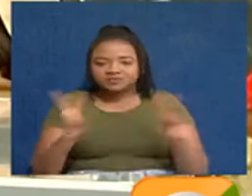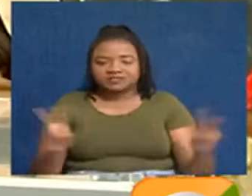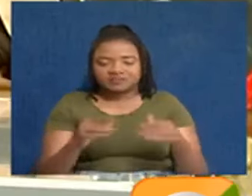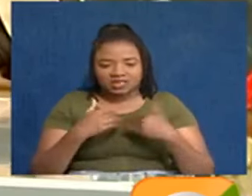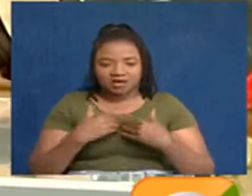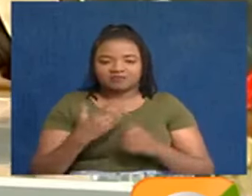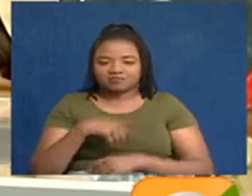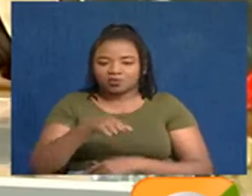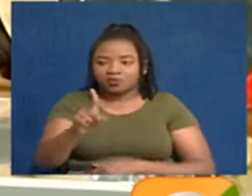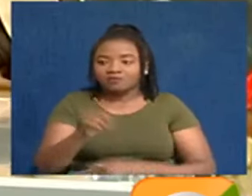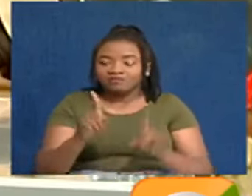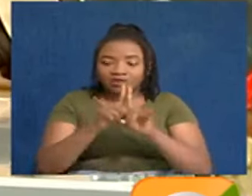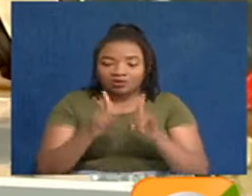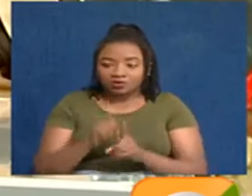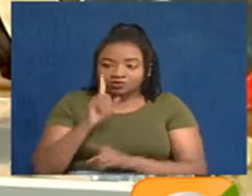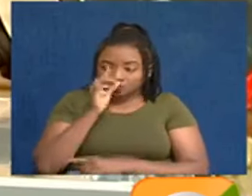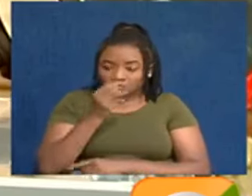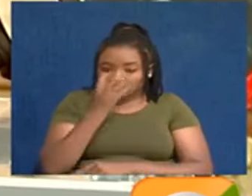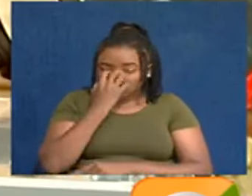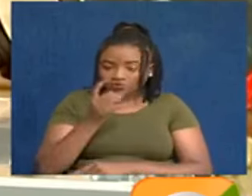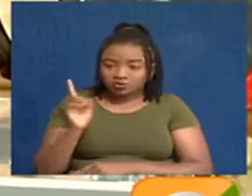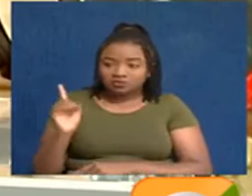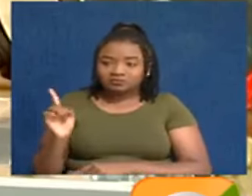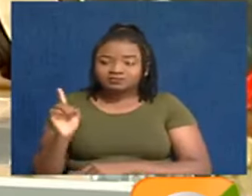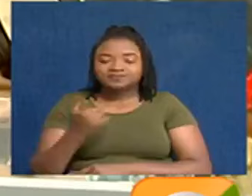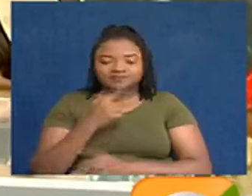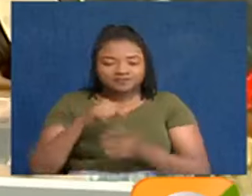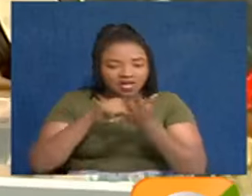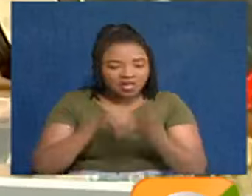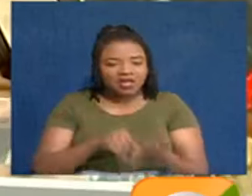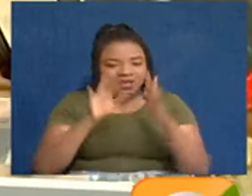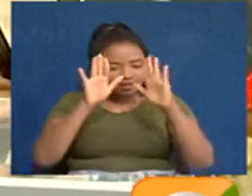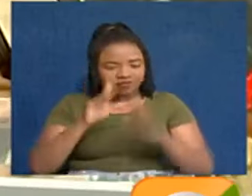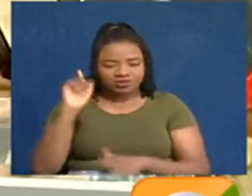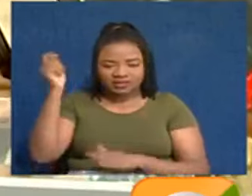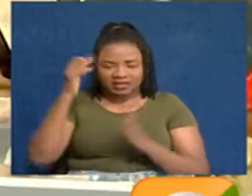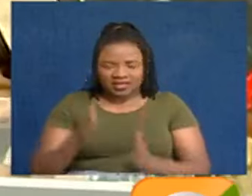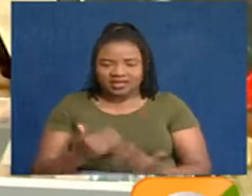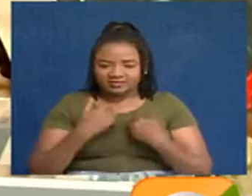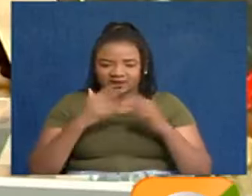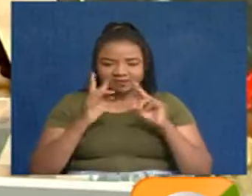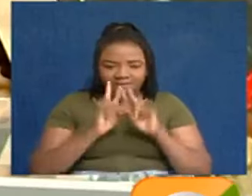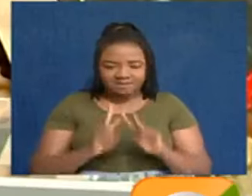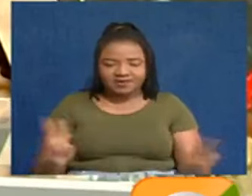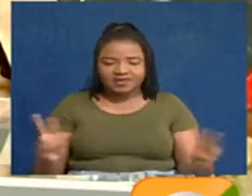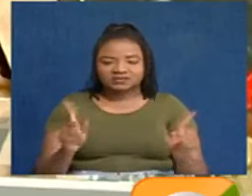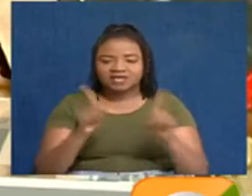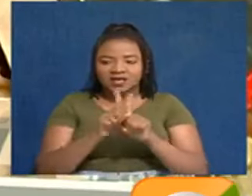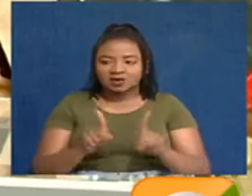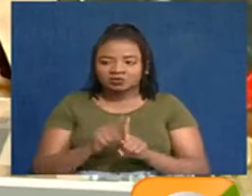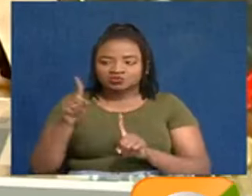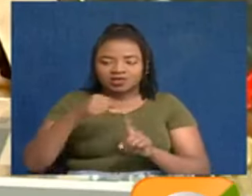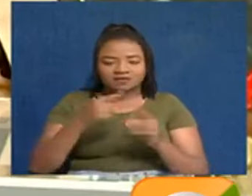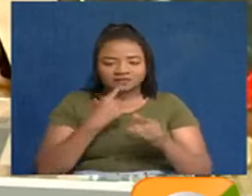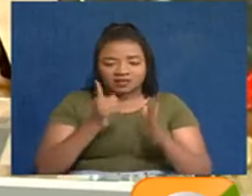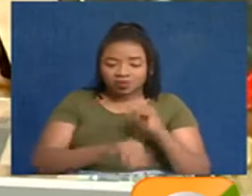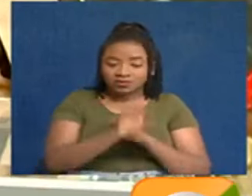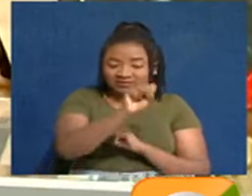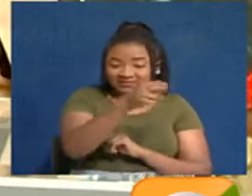ya kaunti ya Uasin Gishu, Rais Ruto amesisitiza umuhimu wa umoja kwa Wakenya, huku akitetea bima mpya ya afya ya SHA